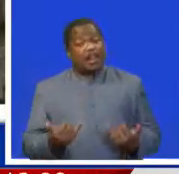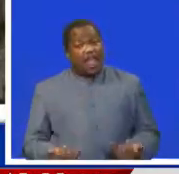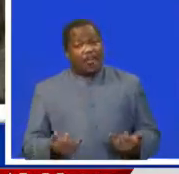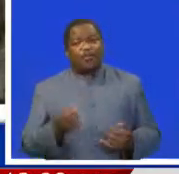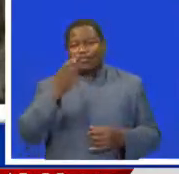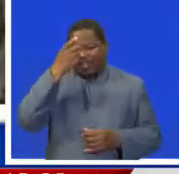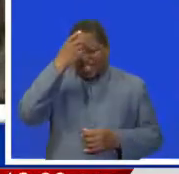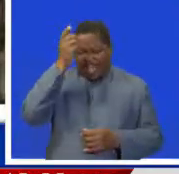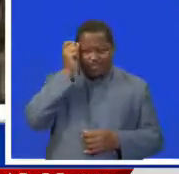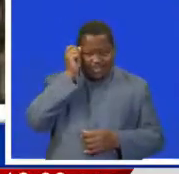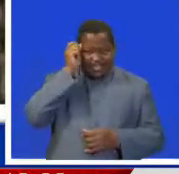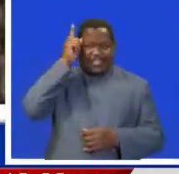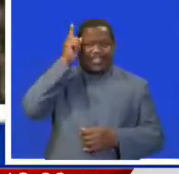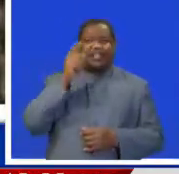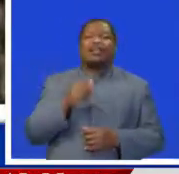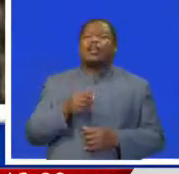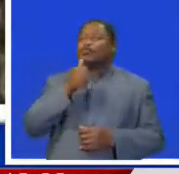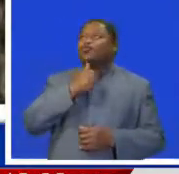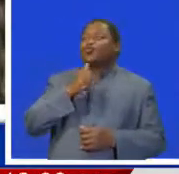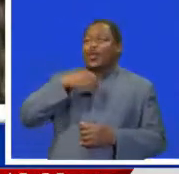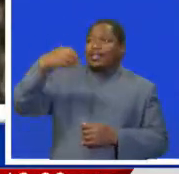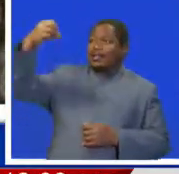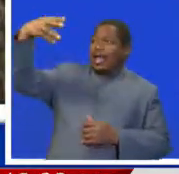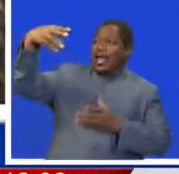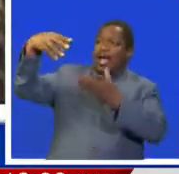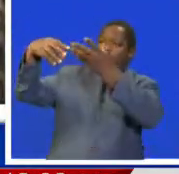khona nalolo hlelo.